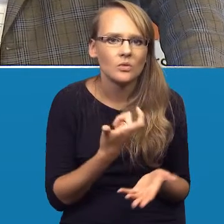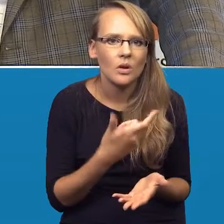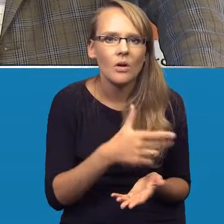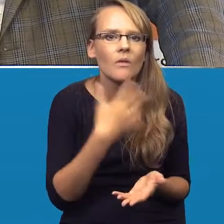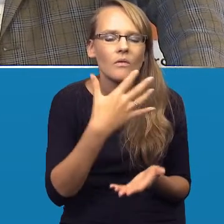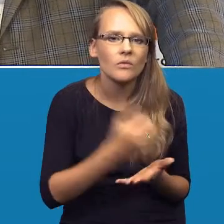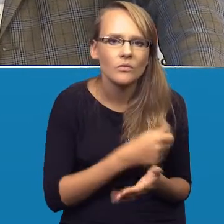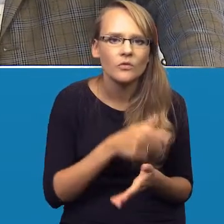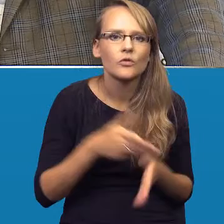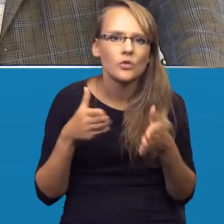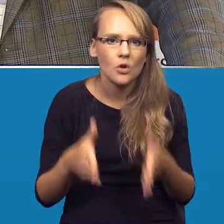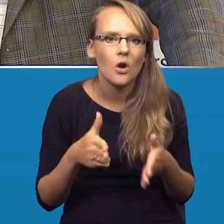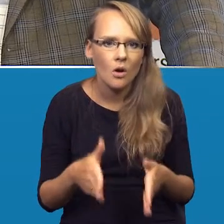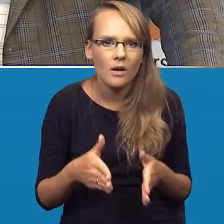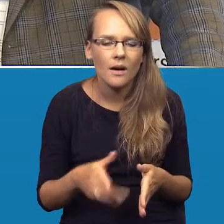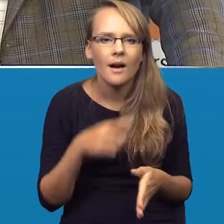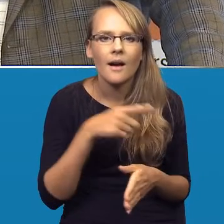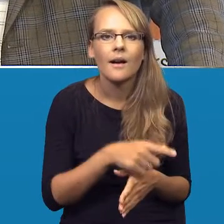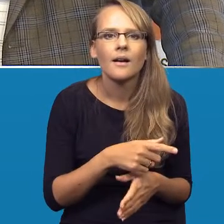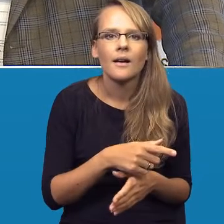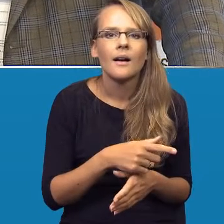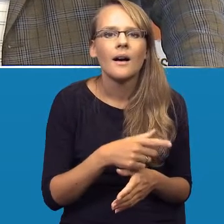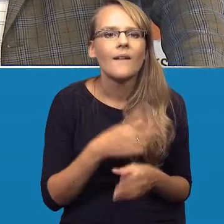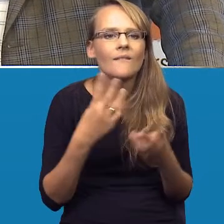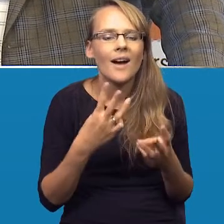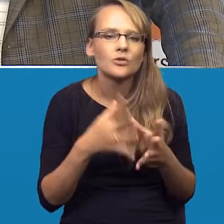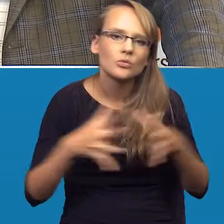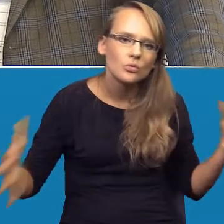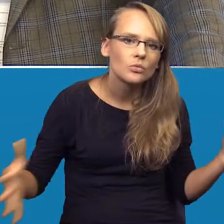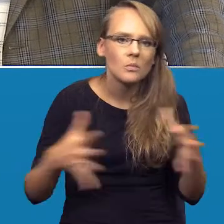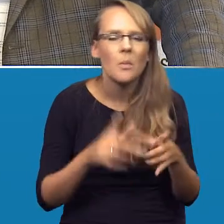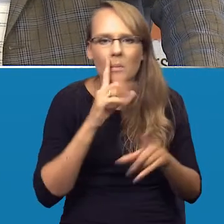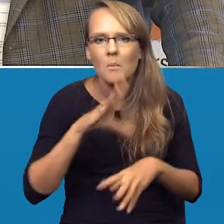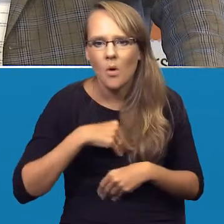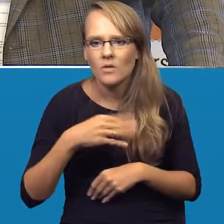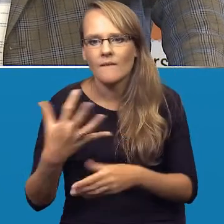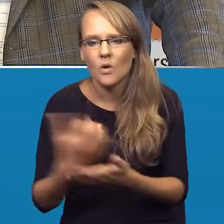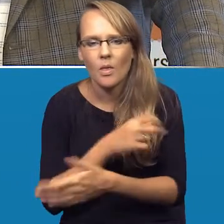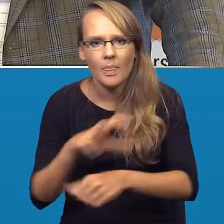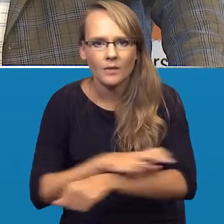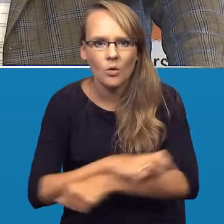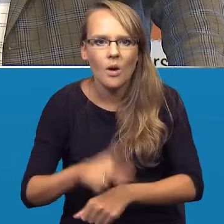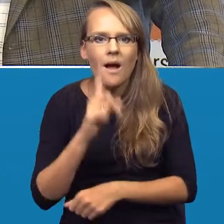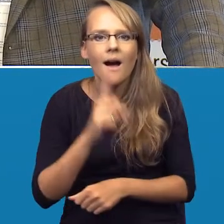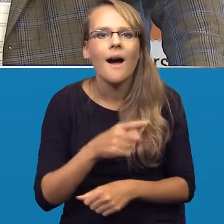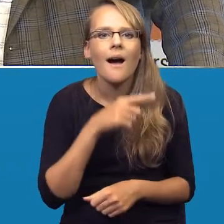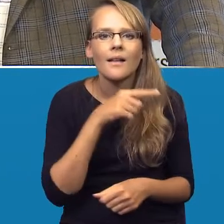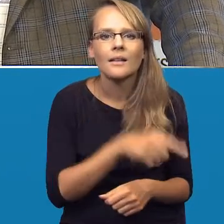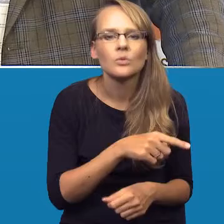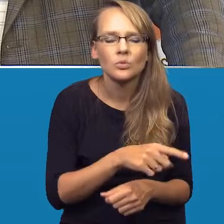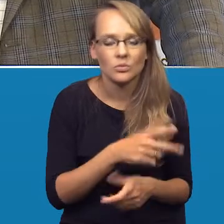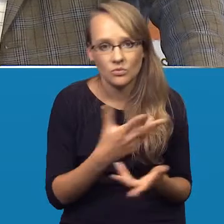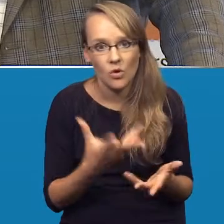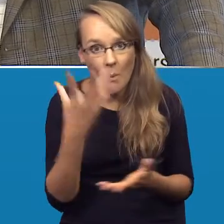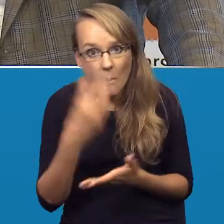w drogownictwie. Chodzi tutaj o skalę, bo oczywiście można użyć technologii, technologie są znane, natomiast chodzi tutaj o skalę i o